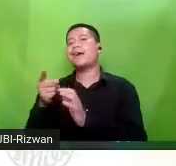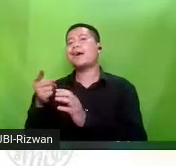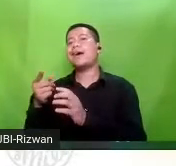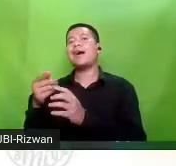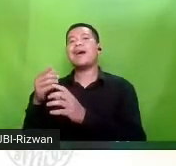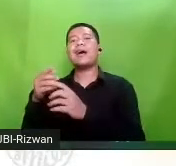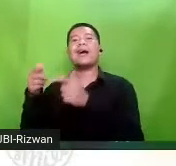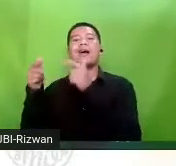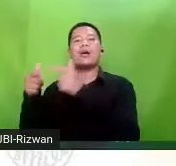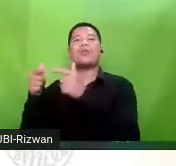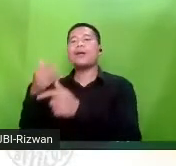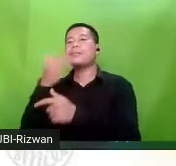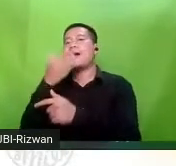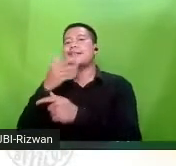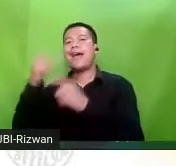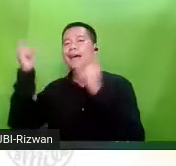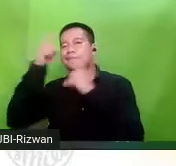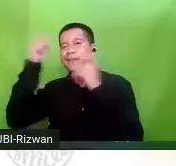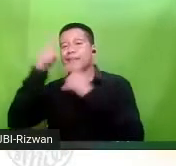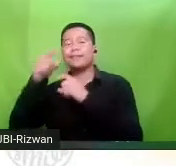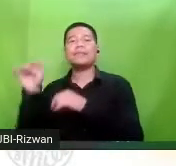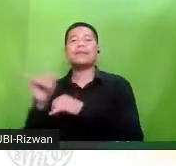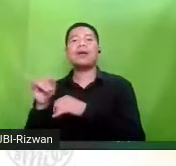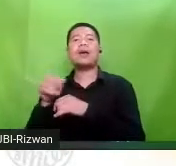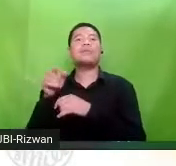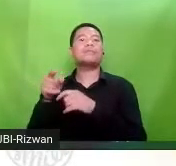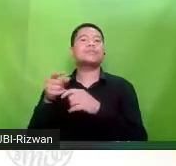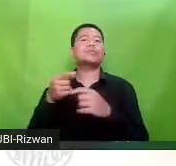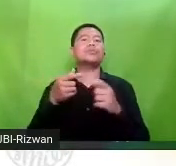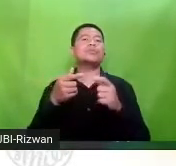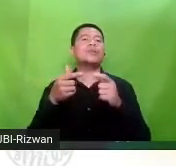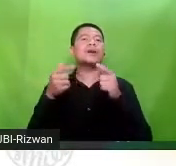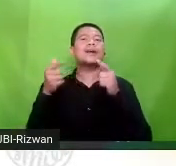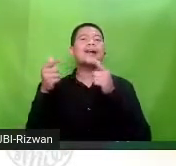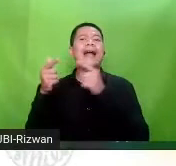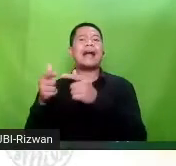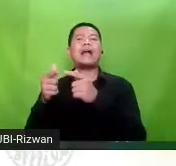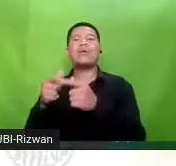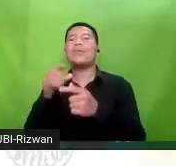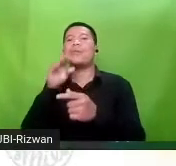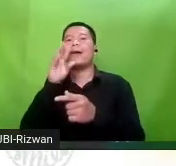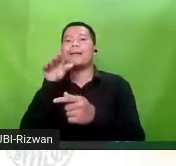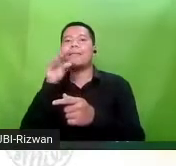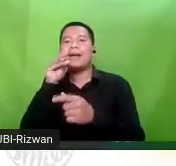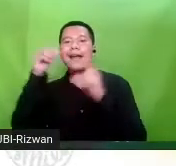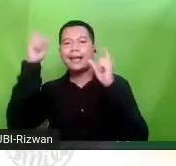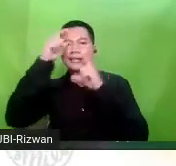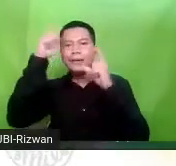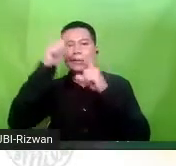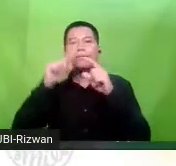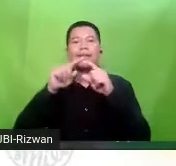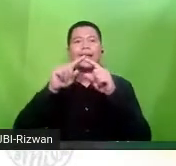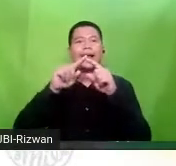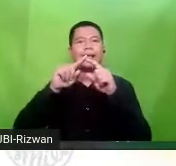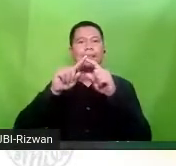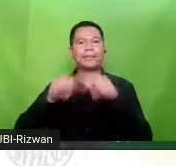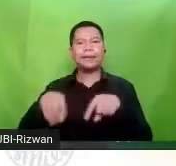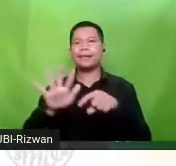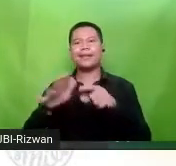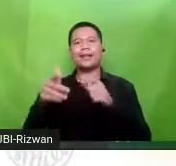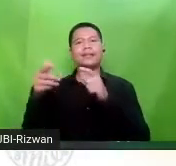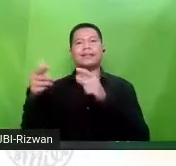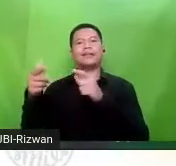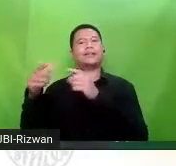ya, juga terganggu kemampuan untuk dia mengucapkan bahasa ekspresif tetapi tidak terganggu interaksinya.